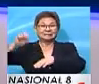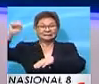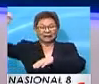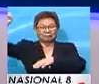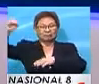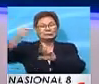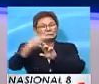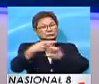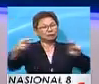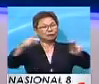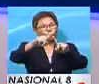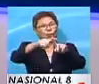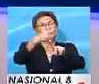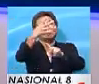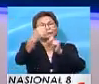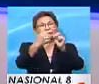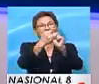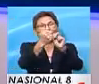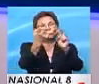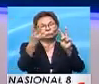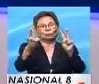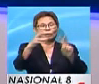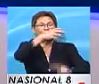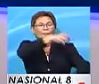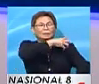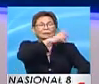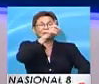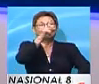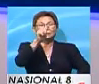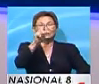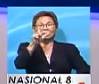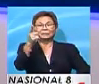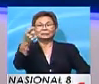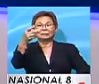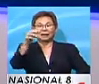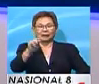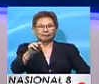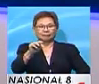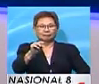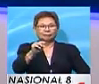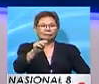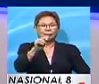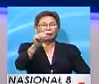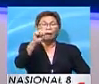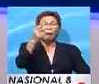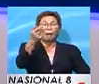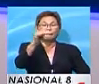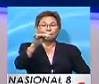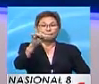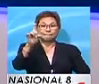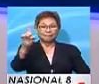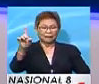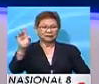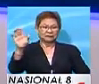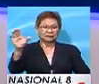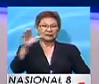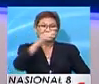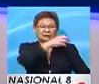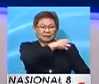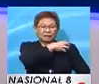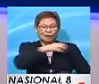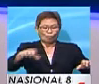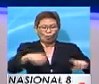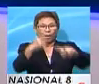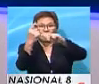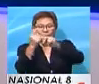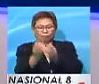dijangka siap April tahun depan menurut Panglima tldm Laksamana Tan Sri Ahmad kamarul zaman Ahmad Badaruddin pembinaan